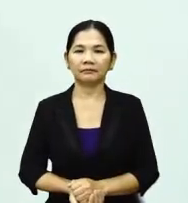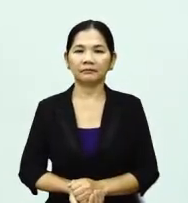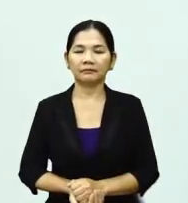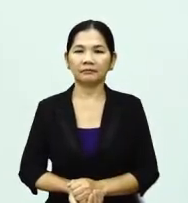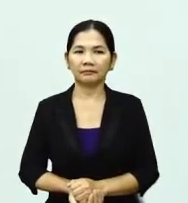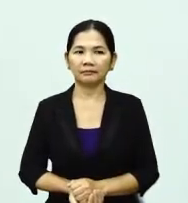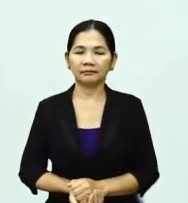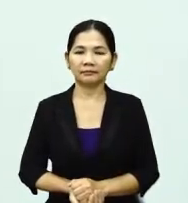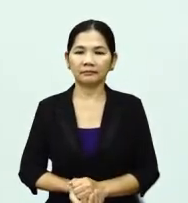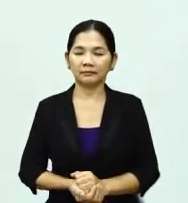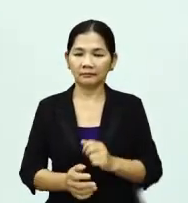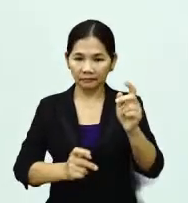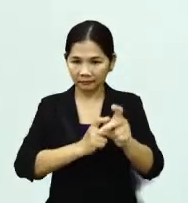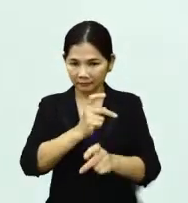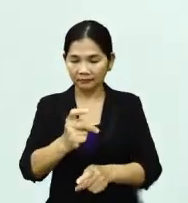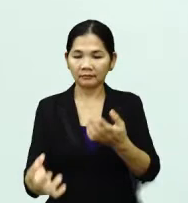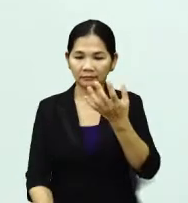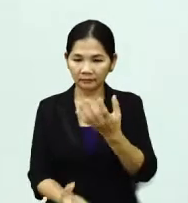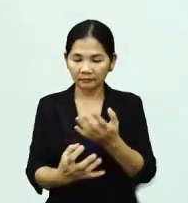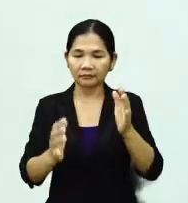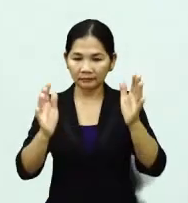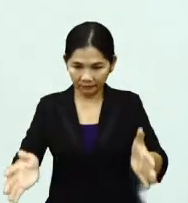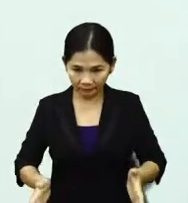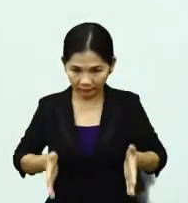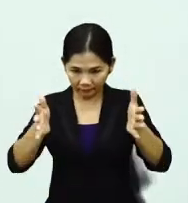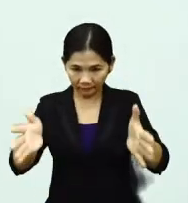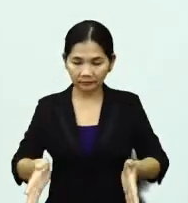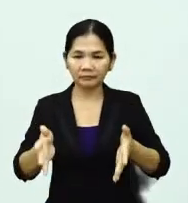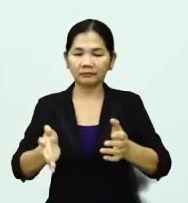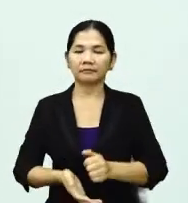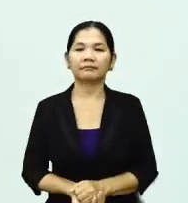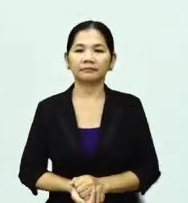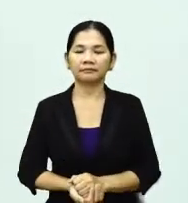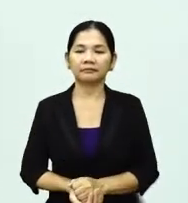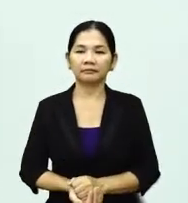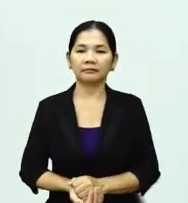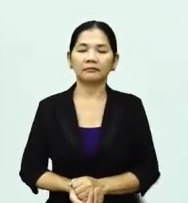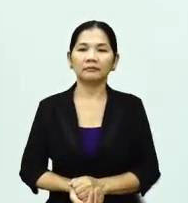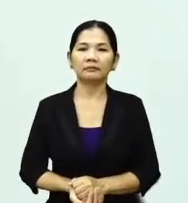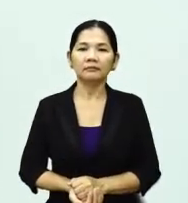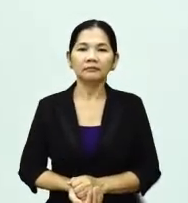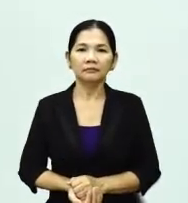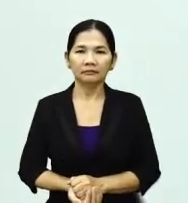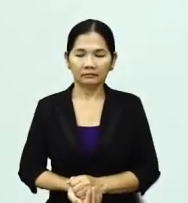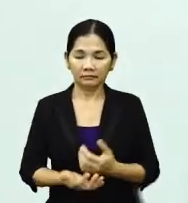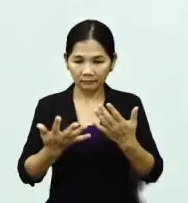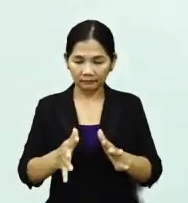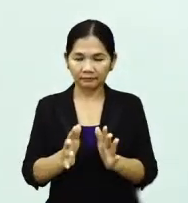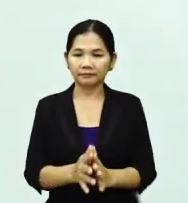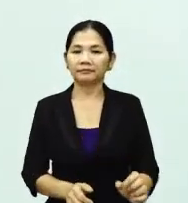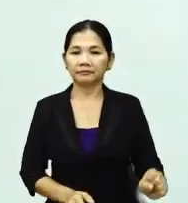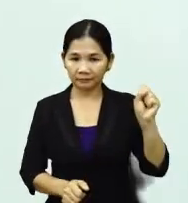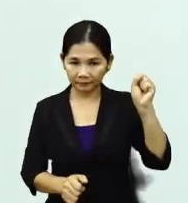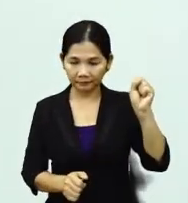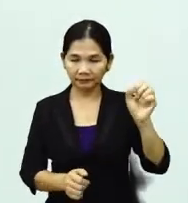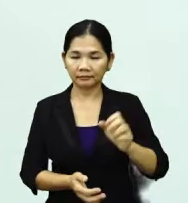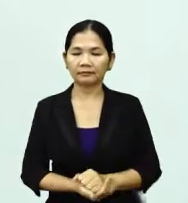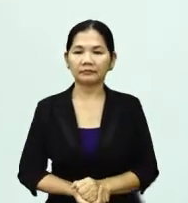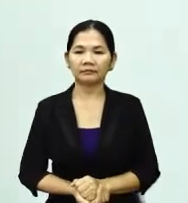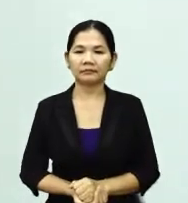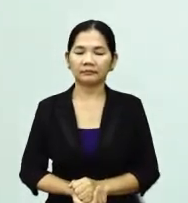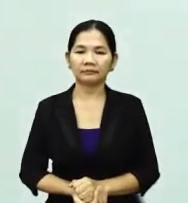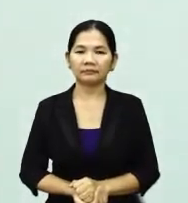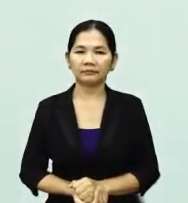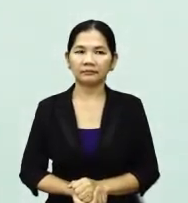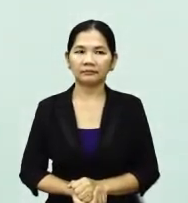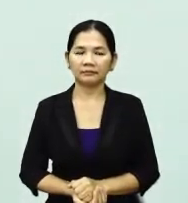Nít cường tì. Chắc là sẽ xếp bị một tiết rô tì. Ta, rồi nè con. Chà, bởi rút lực đá chân lãng. Chà,